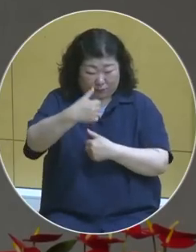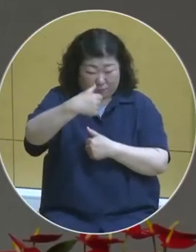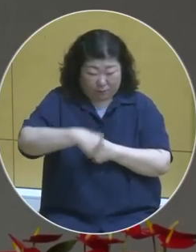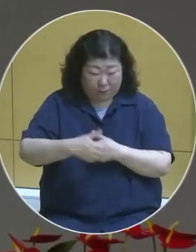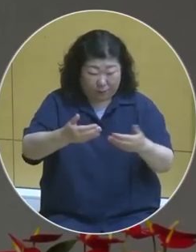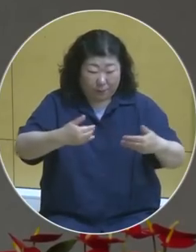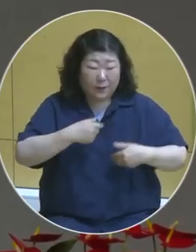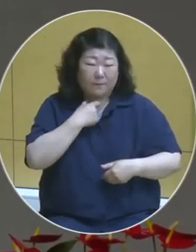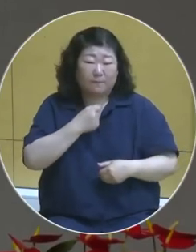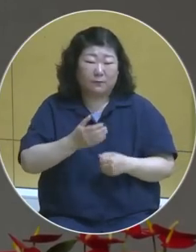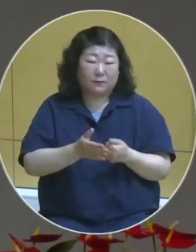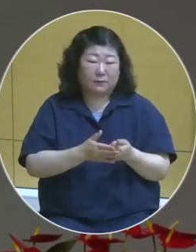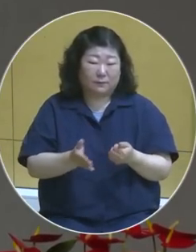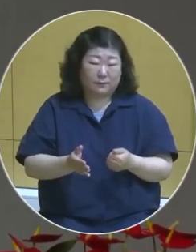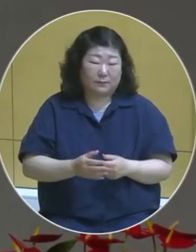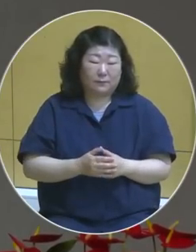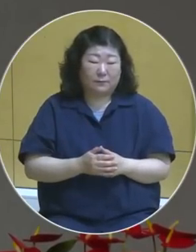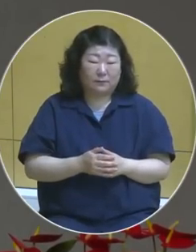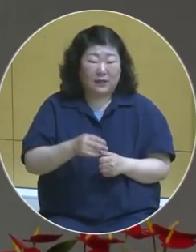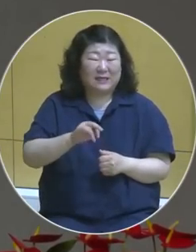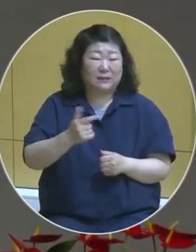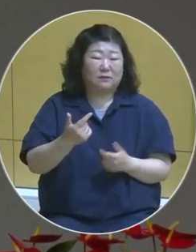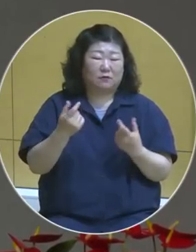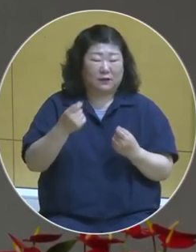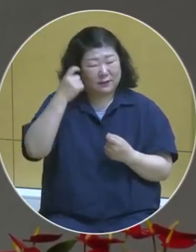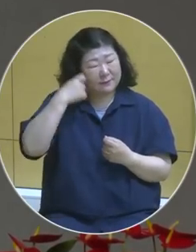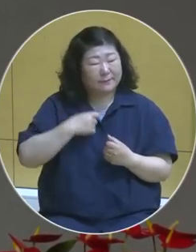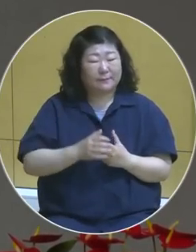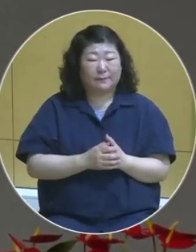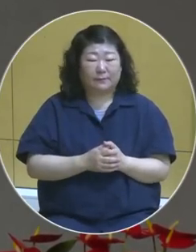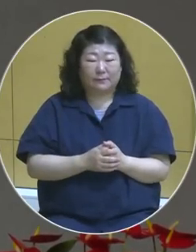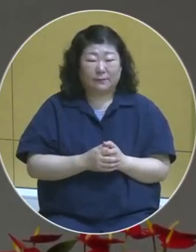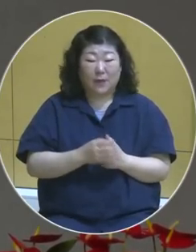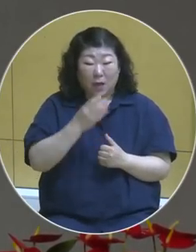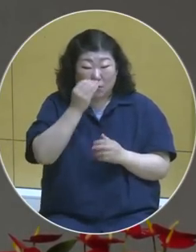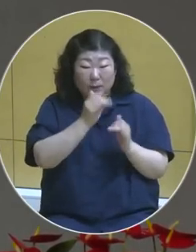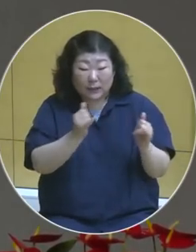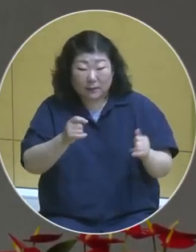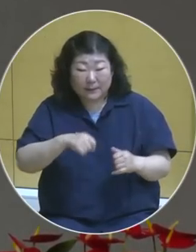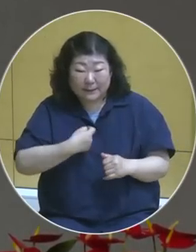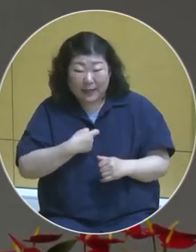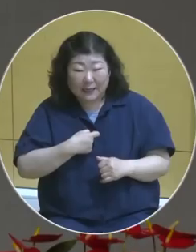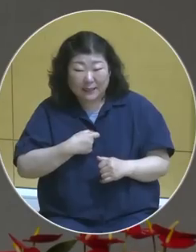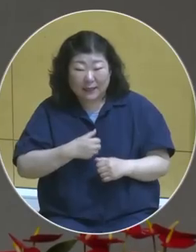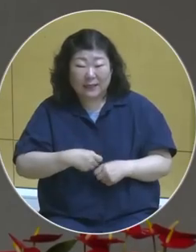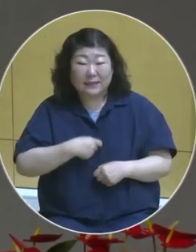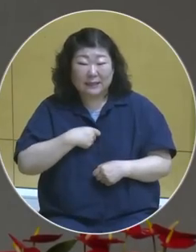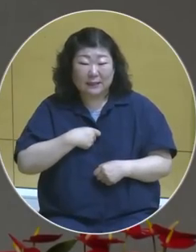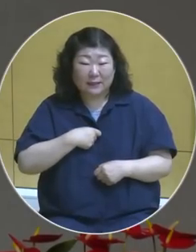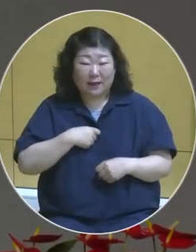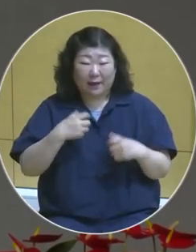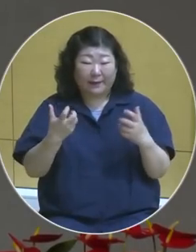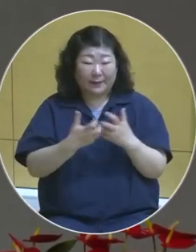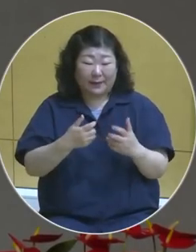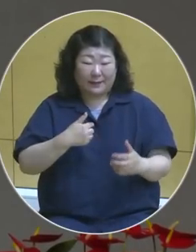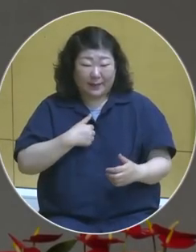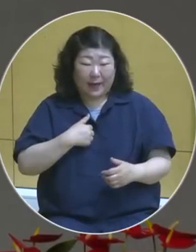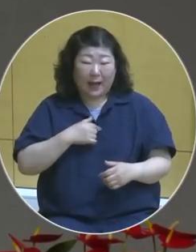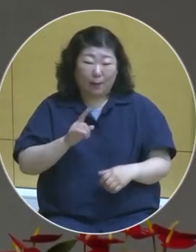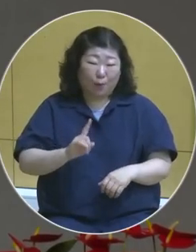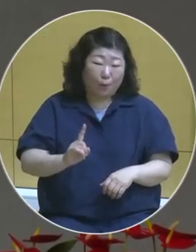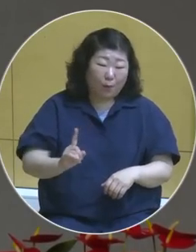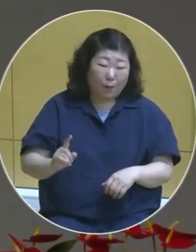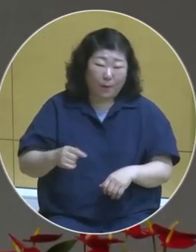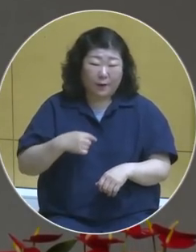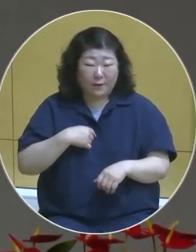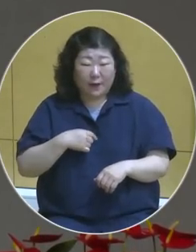스스로 생각하고 있기 때문입니다. 교만한 사람의 특징은 자기 의의가 가득해요. 내가 무엇을 했는데, 내가 어떻게